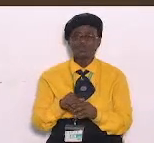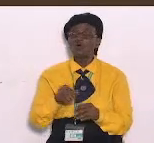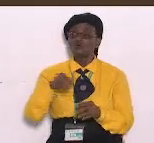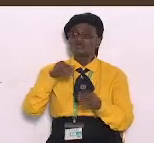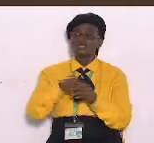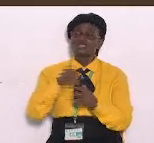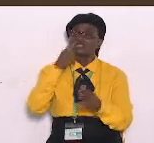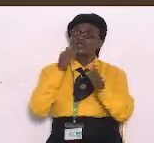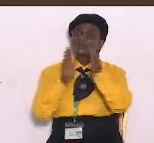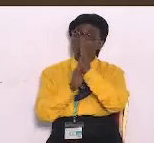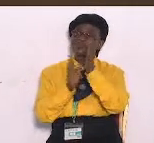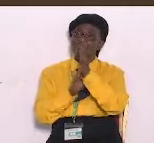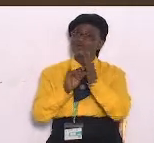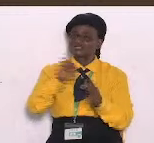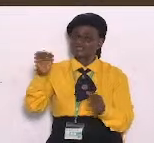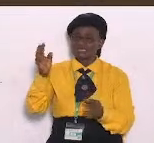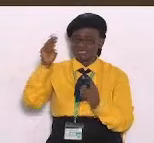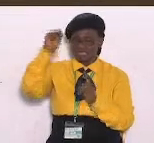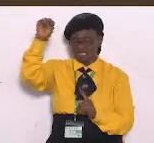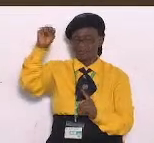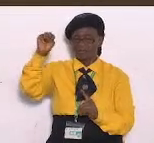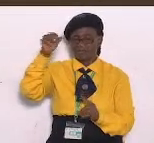2 Louin